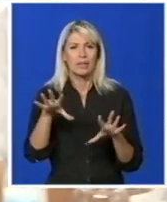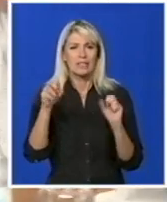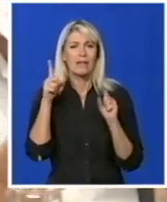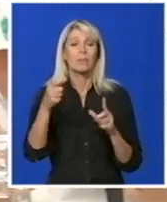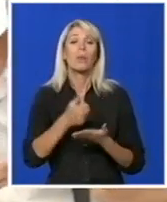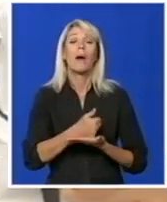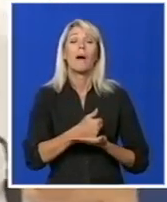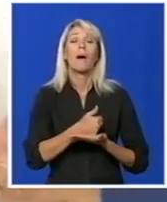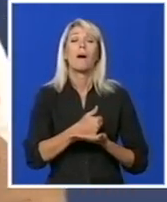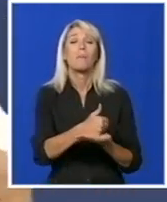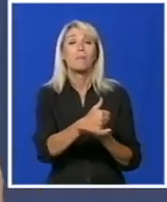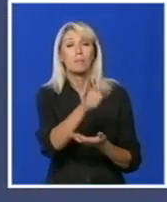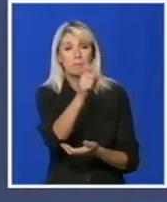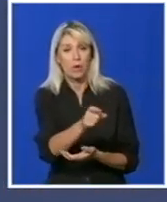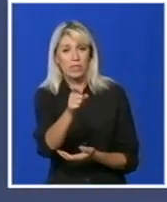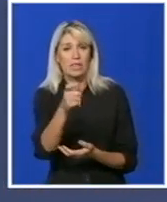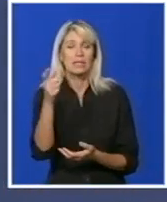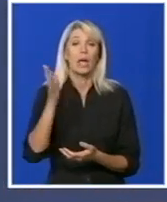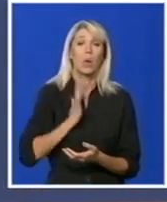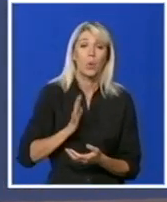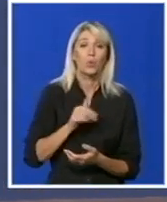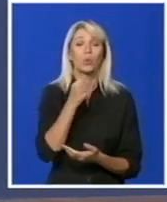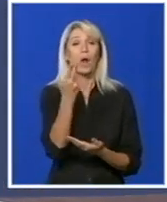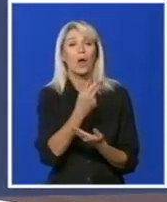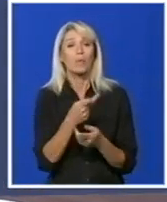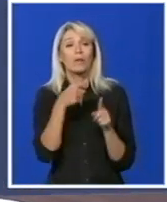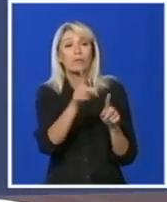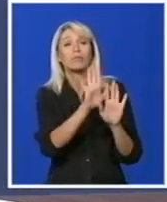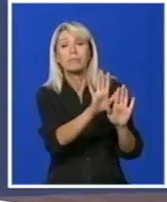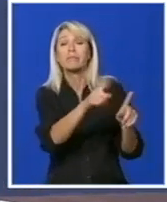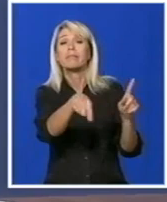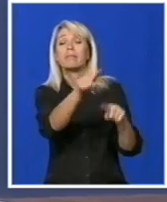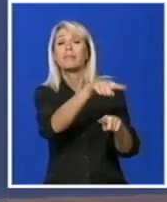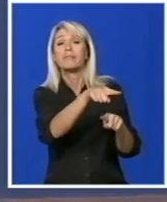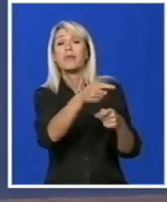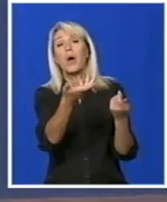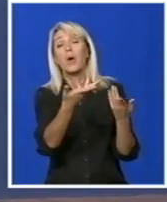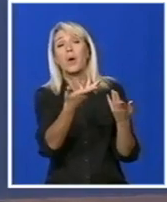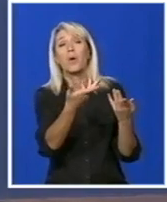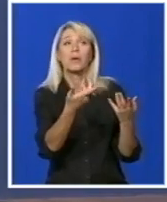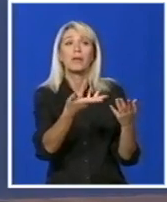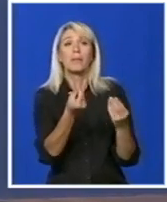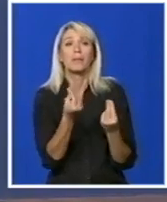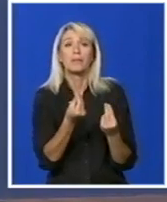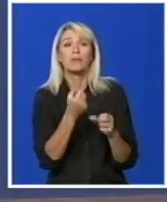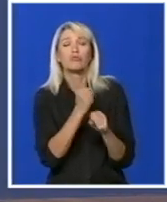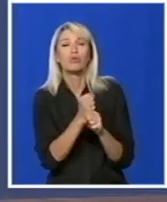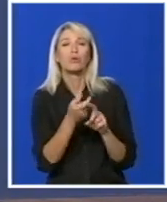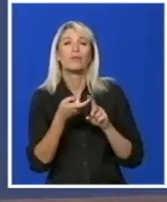dati šansu da oni daju doprinos očuvanju, da kažem tako, duha i fizičkog